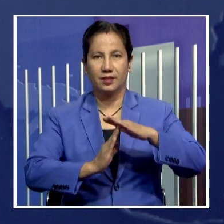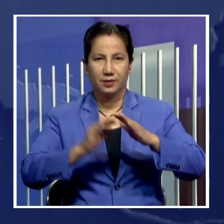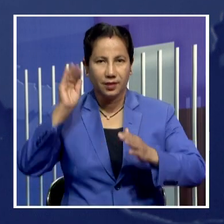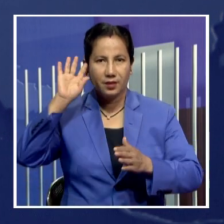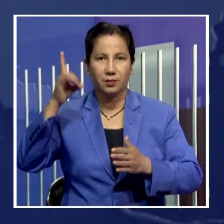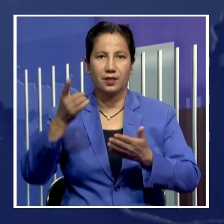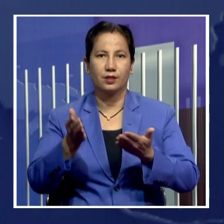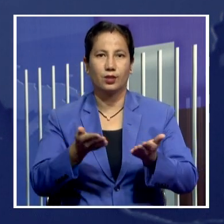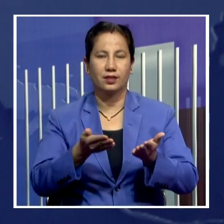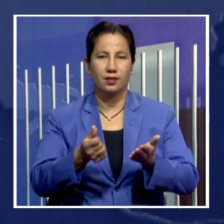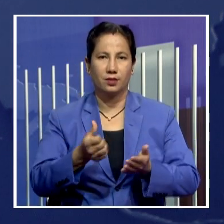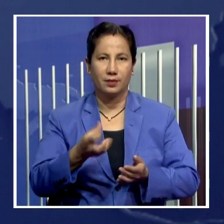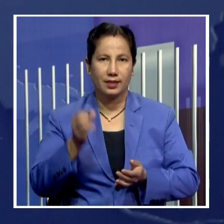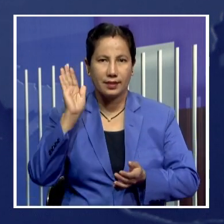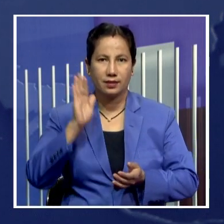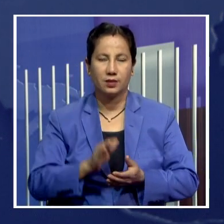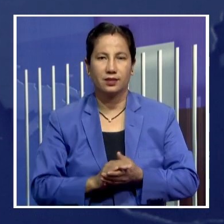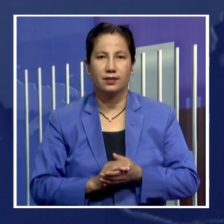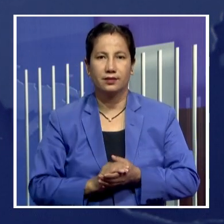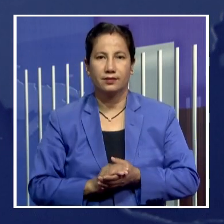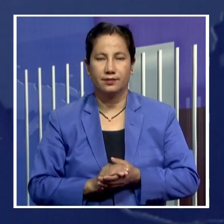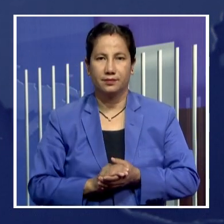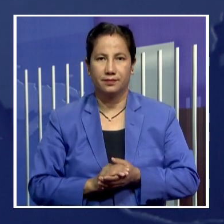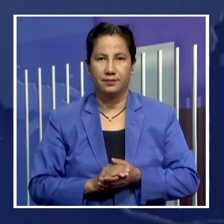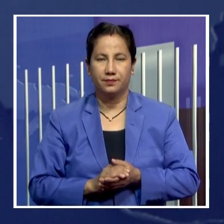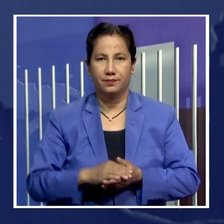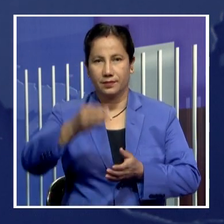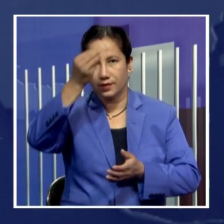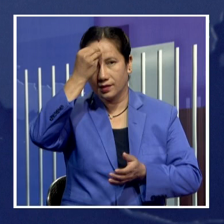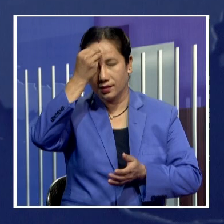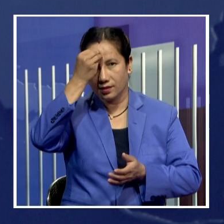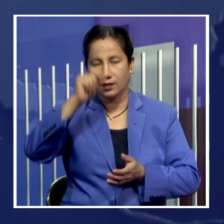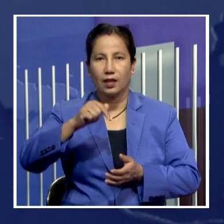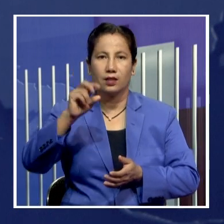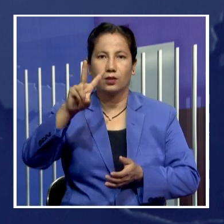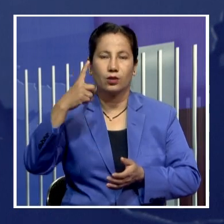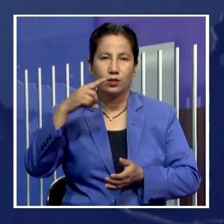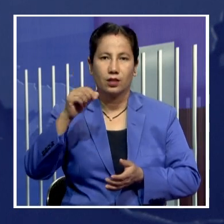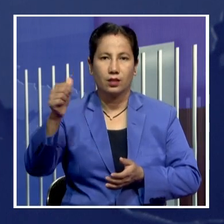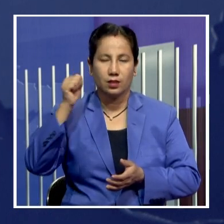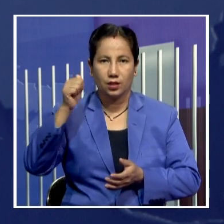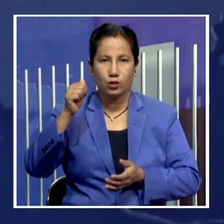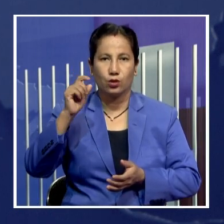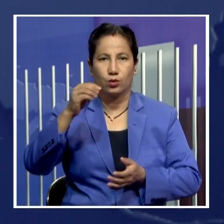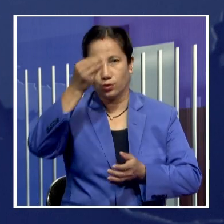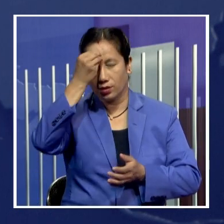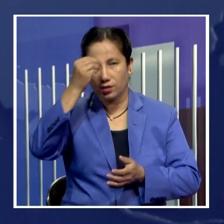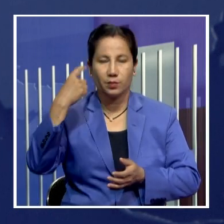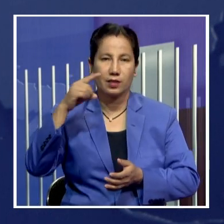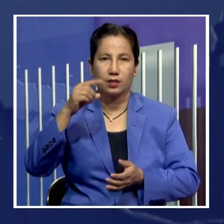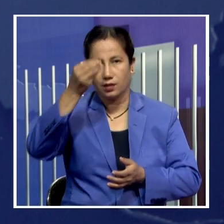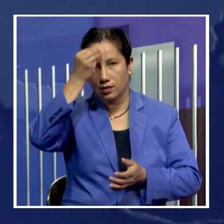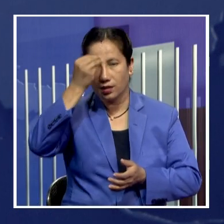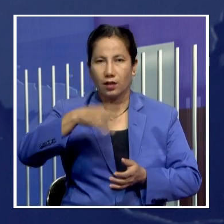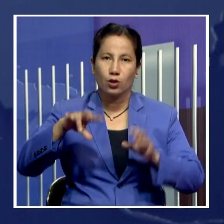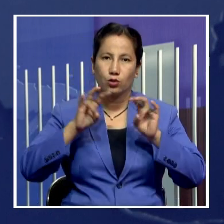विश्रामपछि समाचारमा पुनः स्वागत छ। अब बाँकी समाचार। दसैँको टिकाको आज दोस्रो दिन। हिजो अर्थात् विजयादशमीका दिन टिका